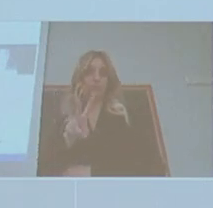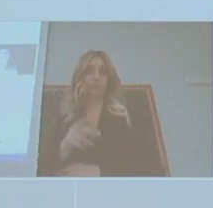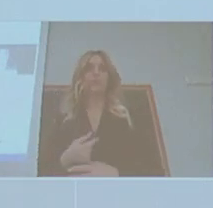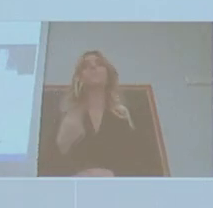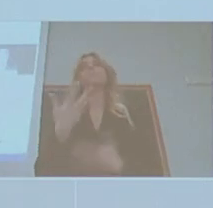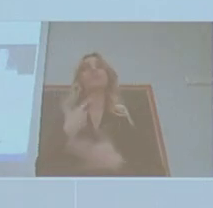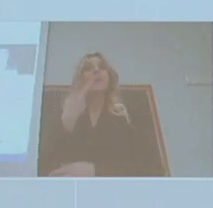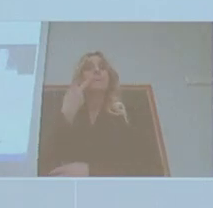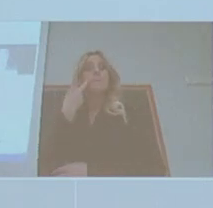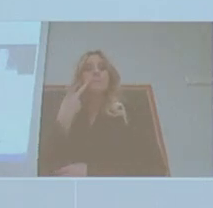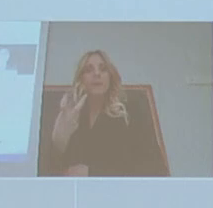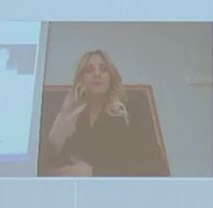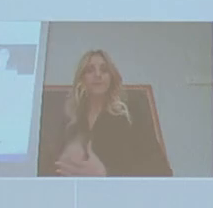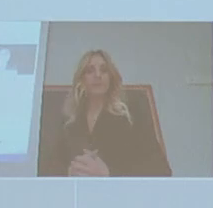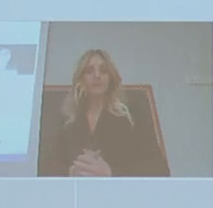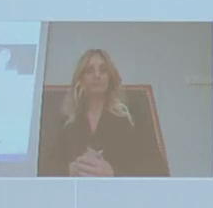previsti